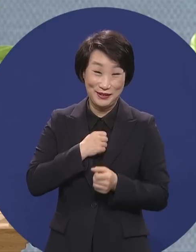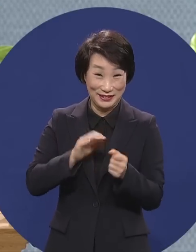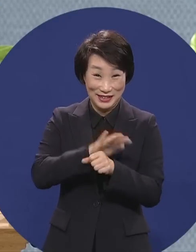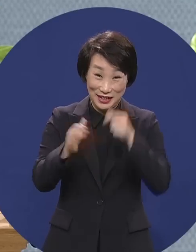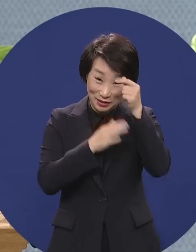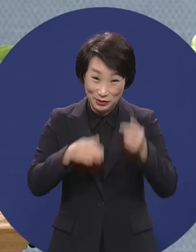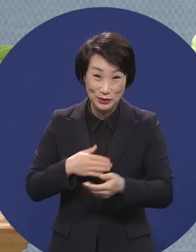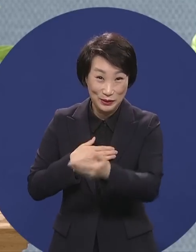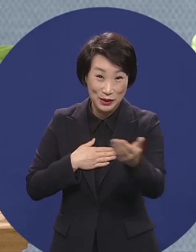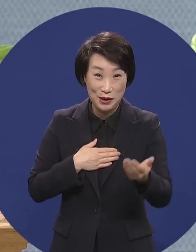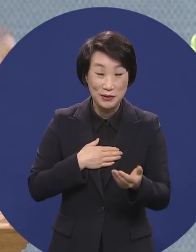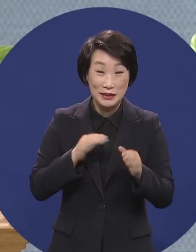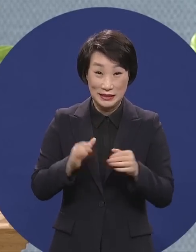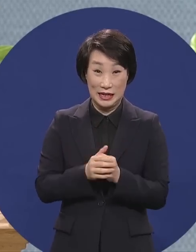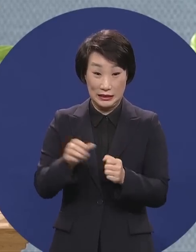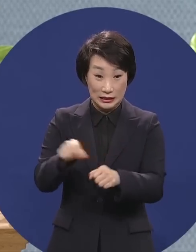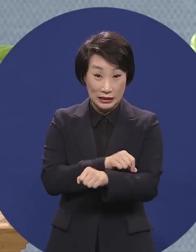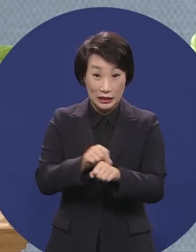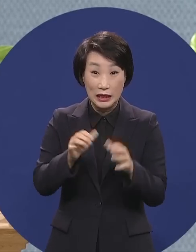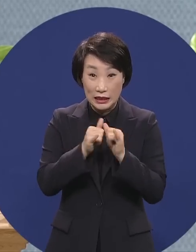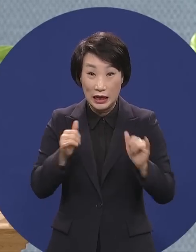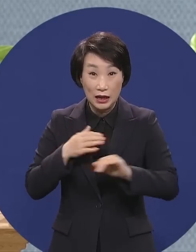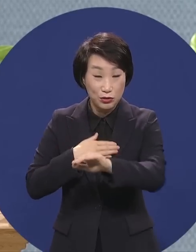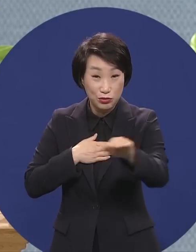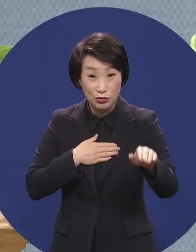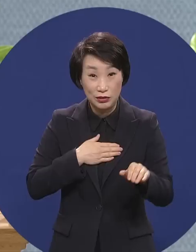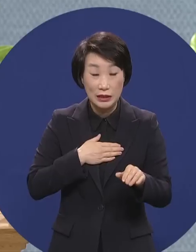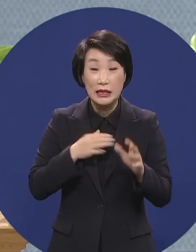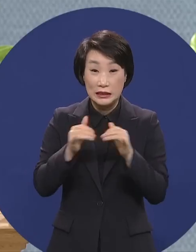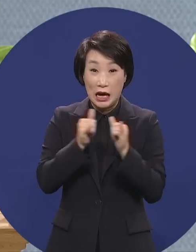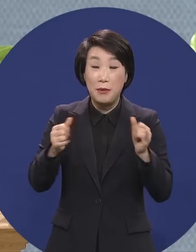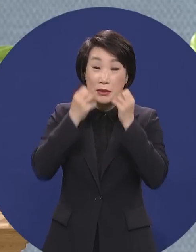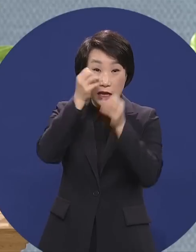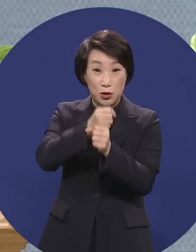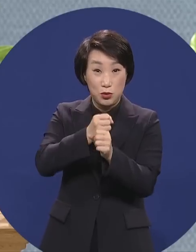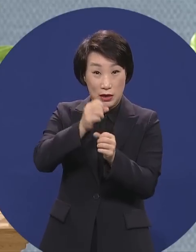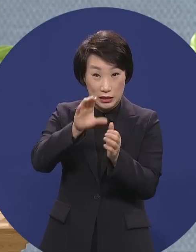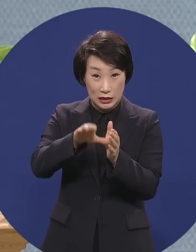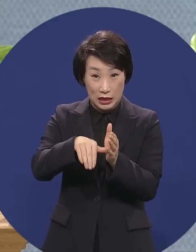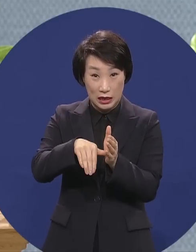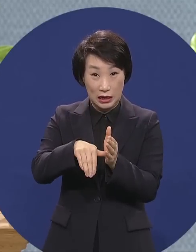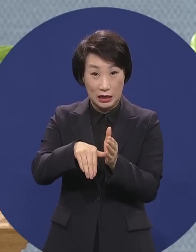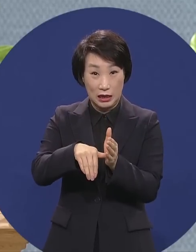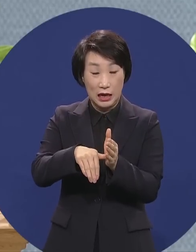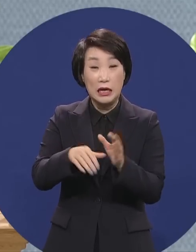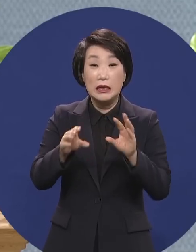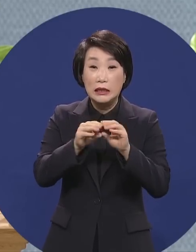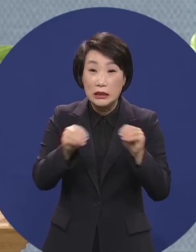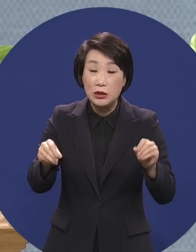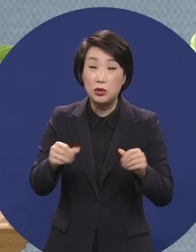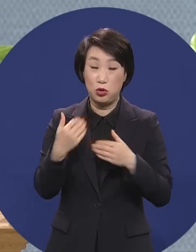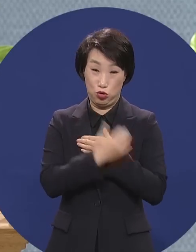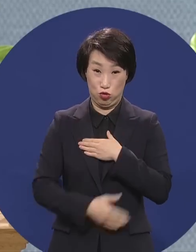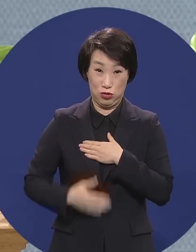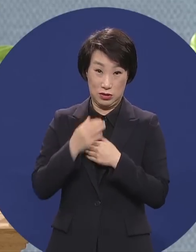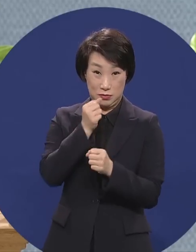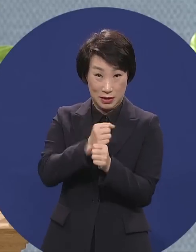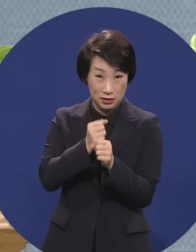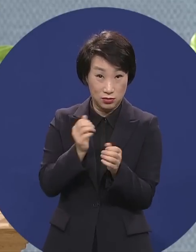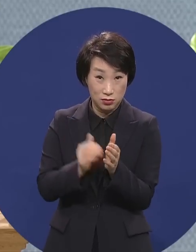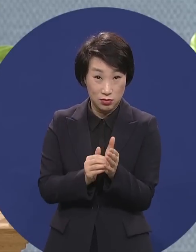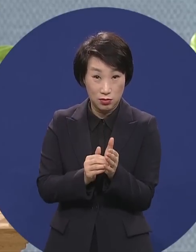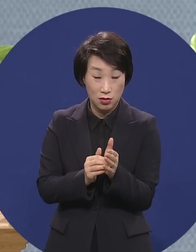여러분, 특히 우리 인간 사람을 창조할 때는 흙으로 육신을